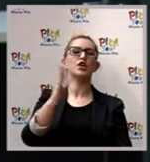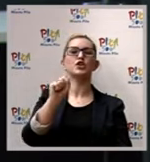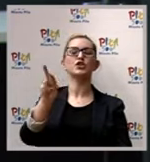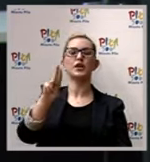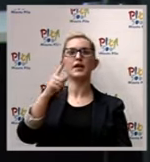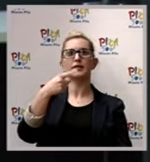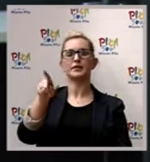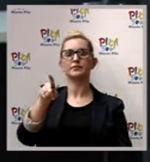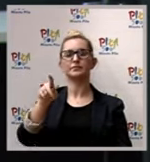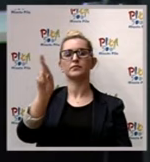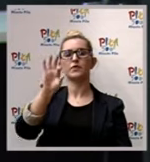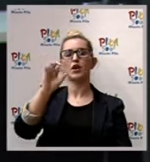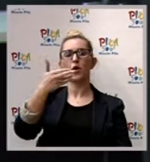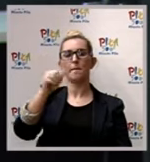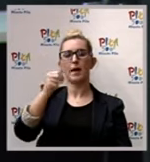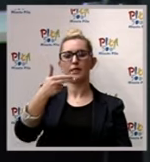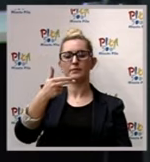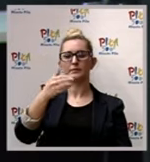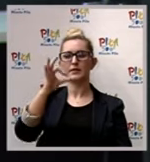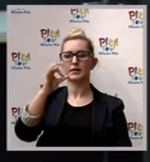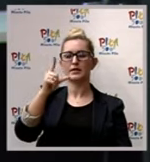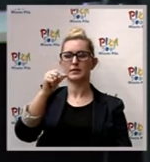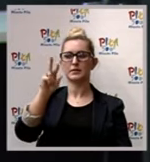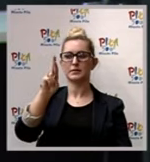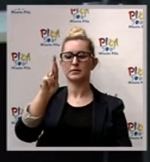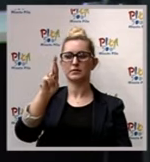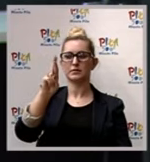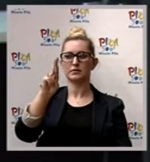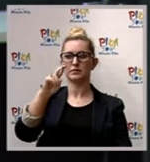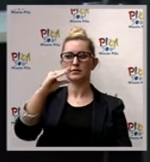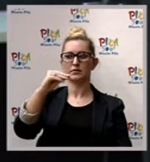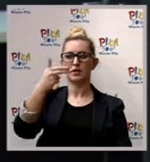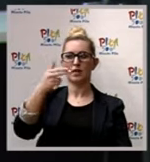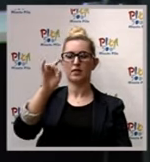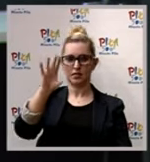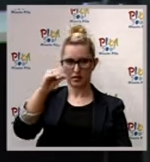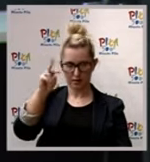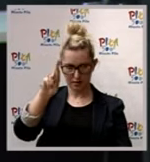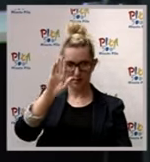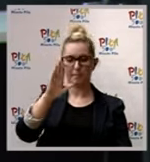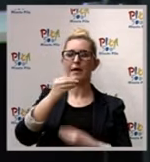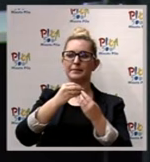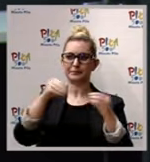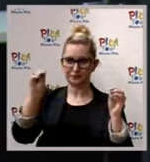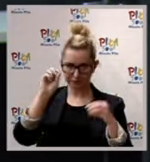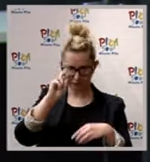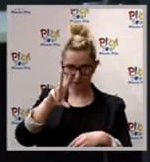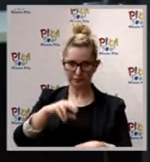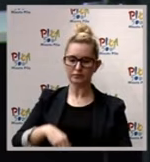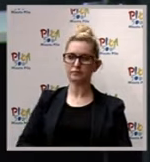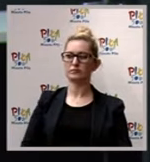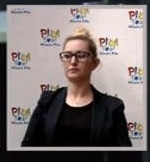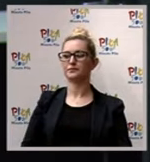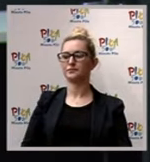Sprenger. Komisja skrutacyjna stwierdza, że kandydat Ryszard Roman Sprenger uzyskał więcej głosów za wyborem niż